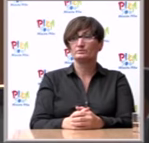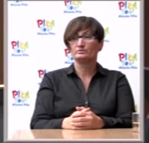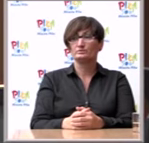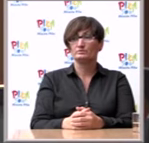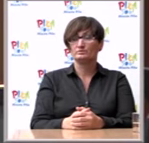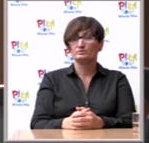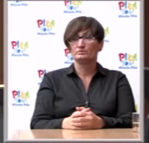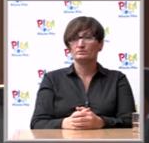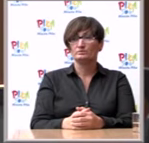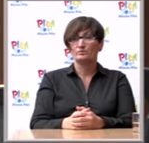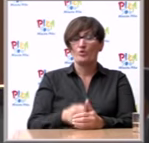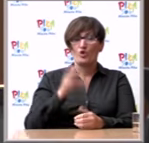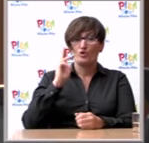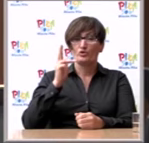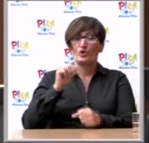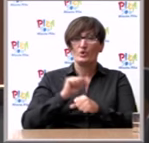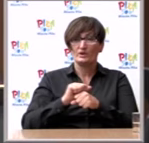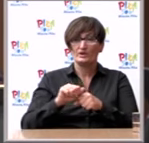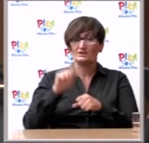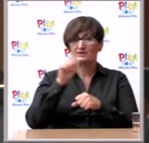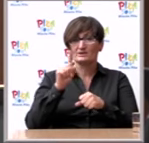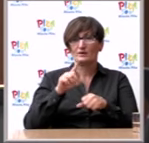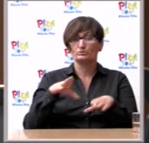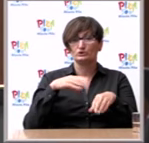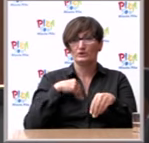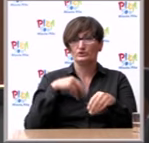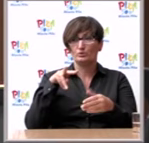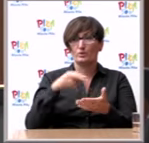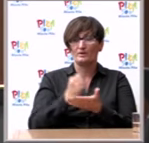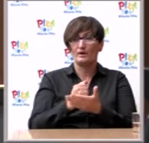Kto z pań i panów radnych jest za podjęciem uchwały w sprawie